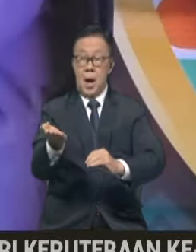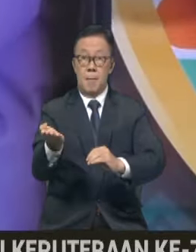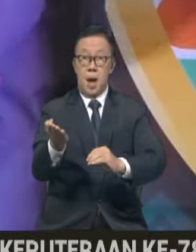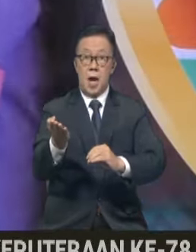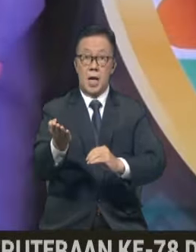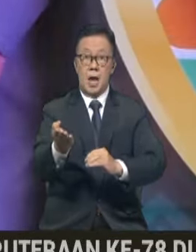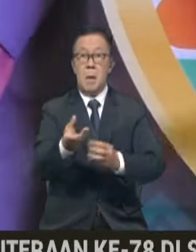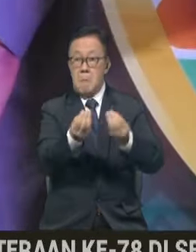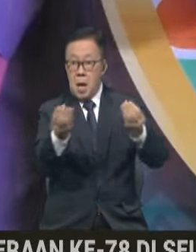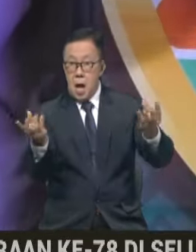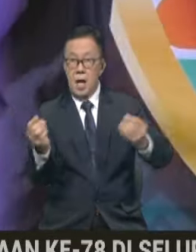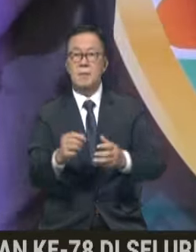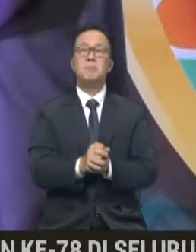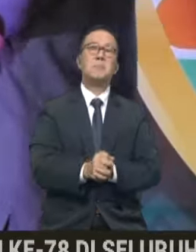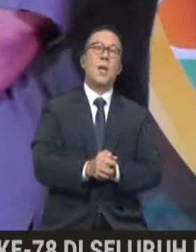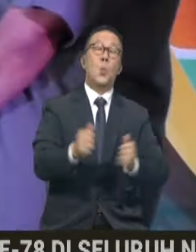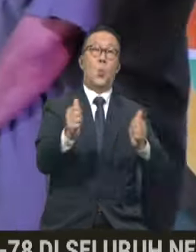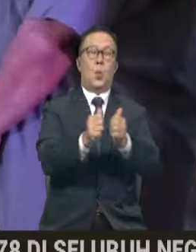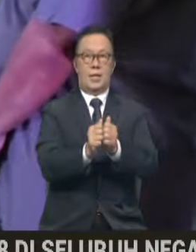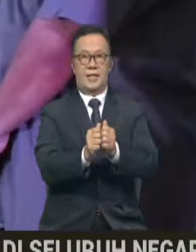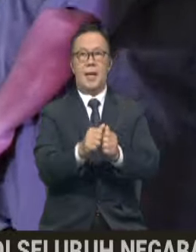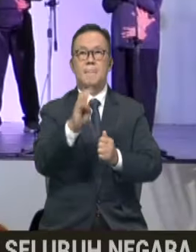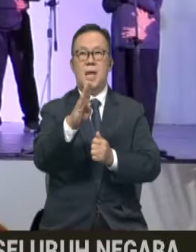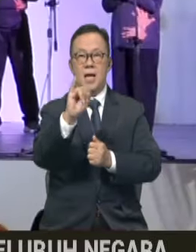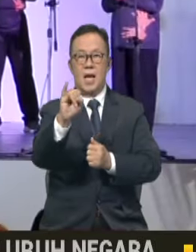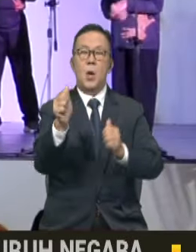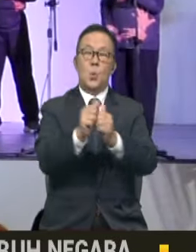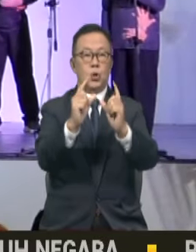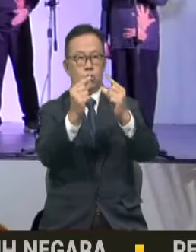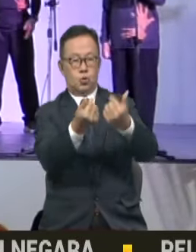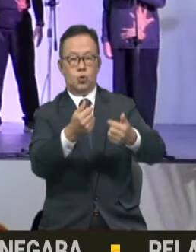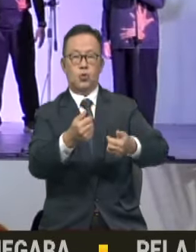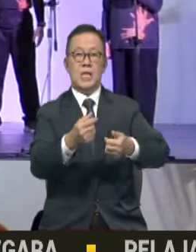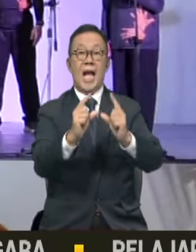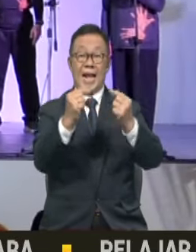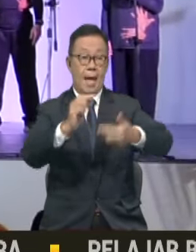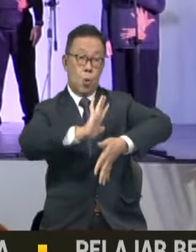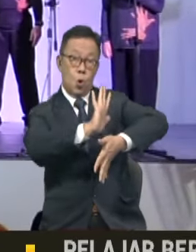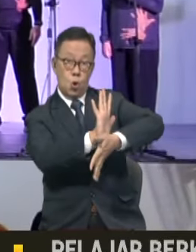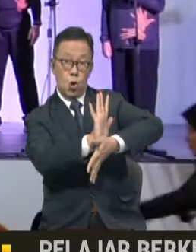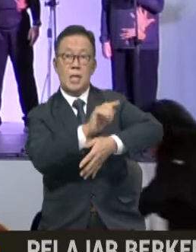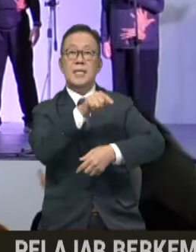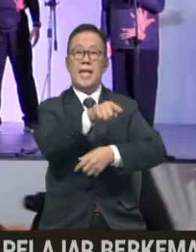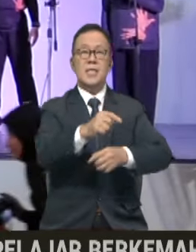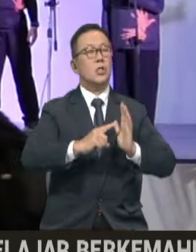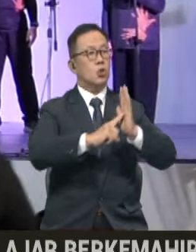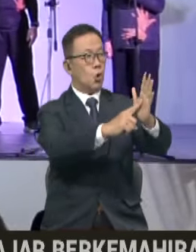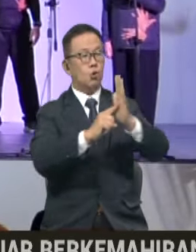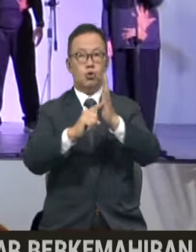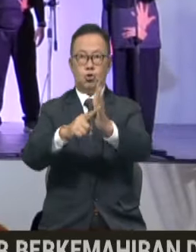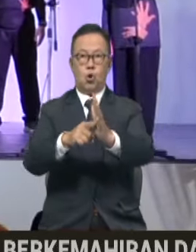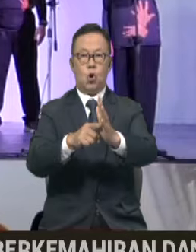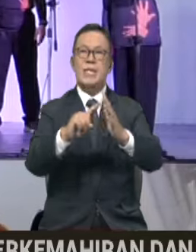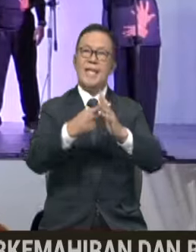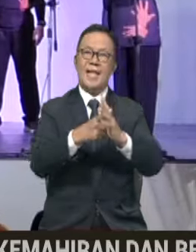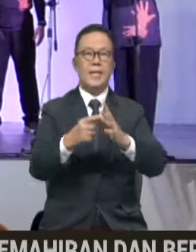Diraja. Memperkasa bahasa isyaran, persembahan kumpulan dan kelam jari-jariku merupakan persembahan yang memeriahkan